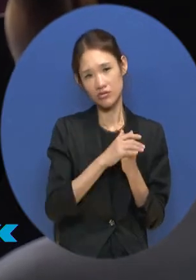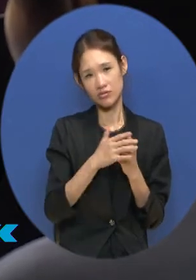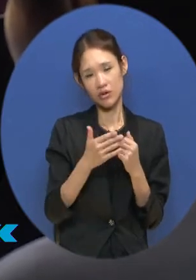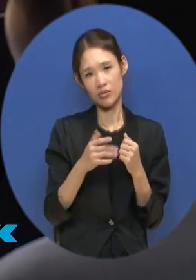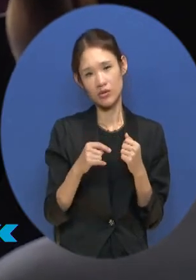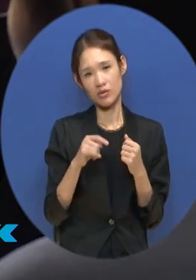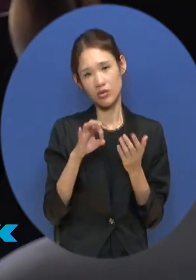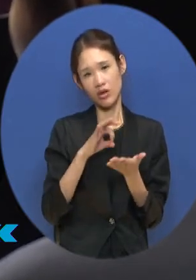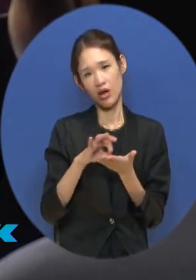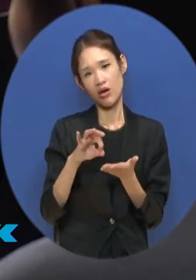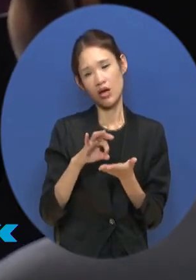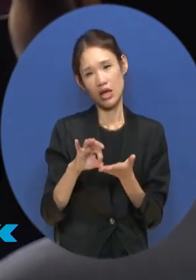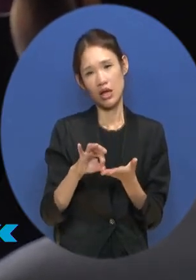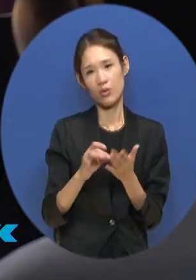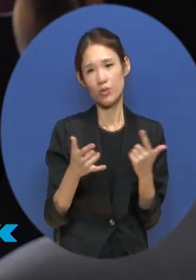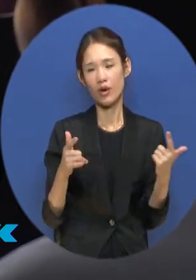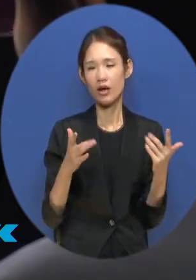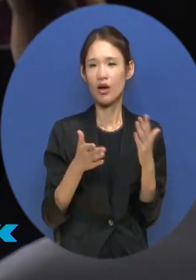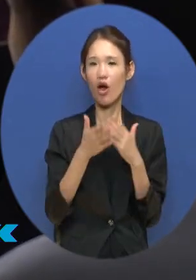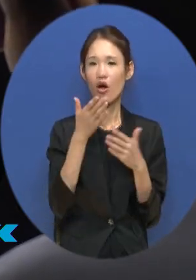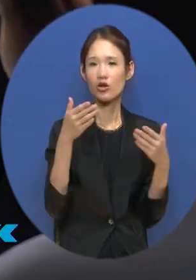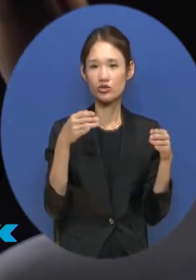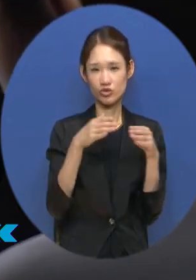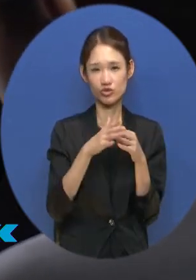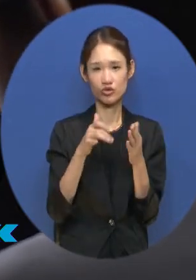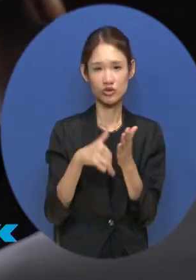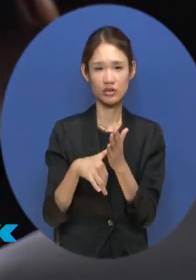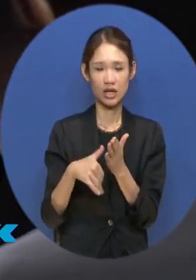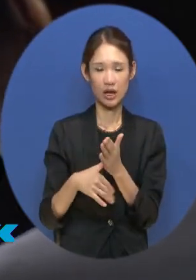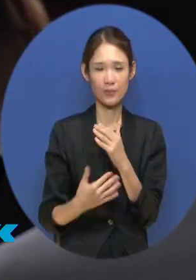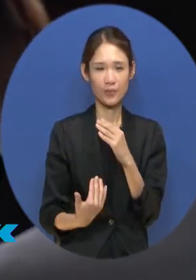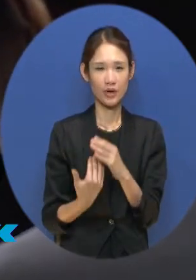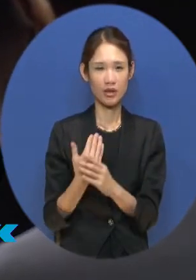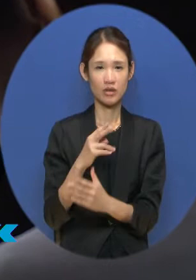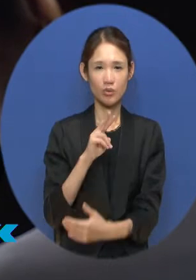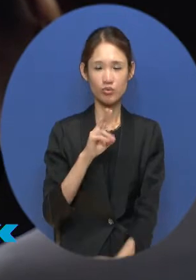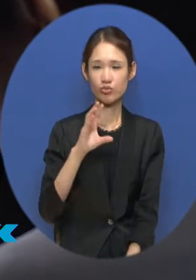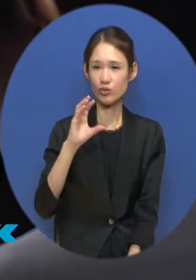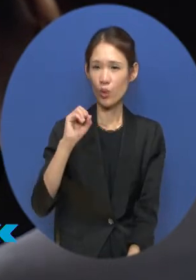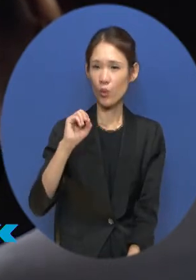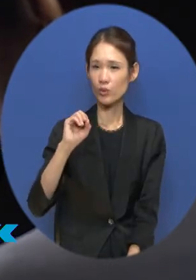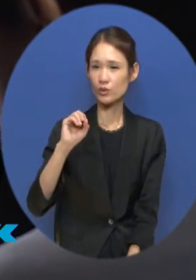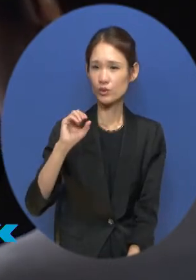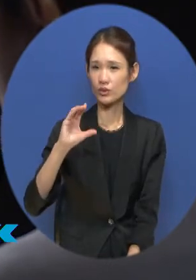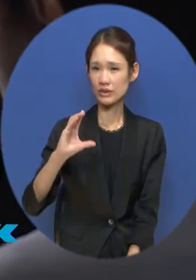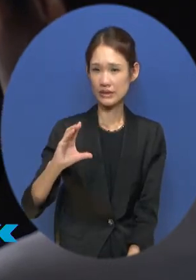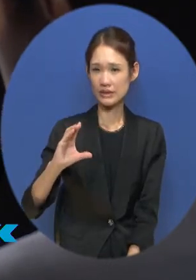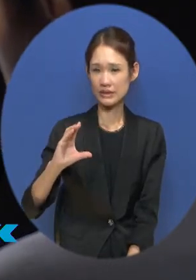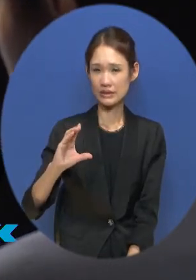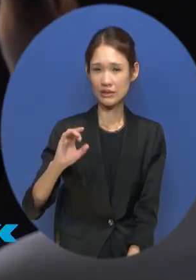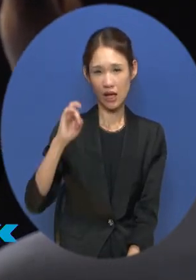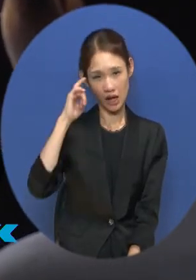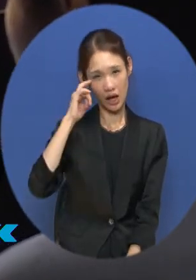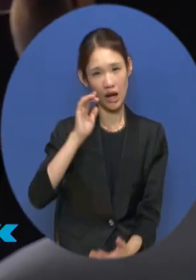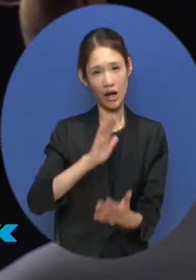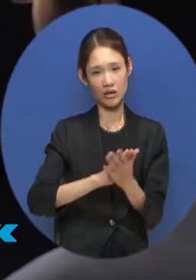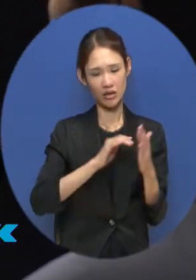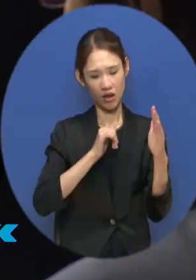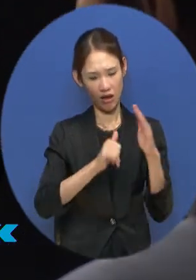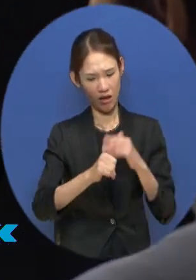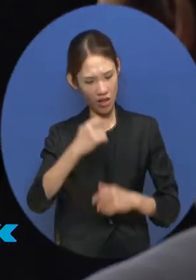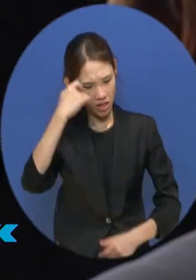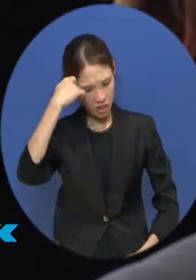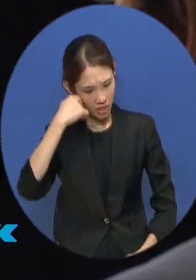보니까 거기서 사용하는 여러 가지 그 건축 자재로부터 나는 VOC를 스스로 제가 직접 갔을 때도 느낄 수